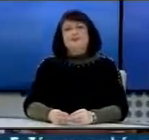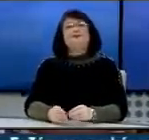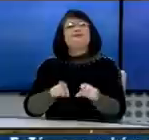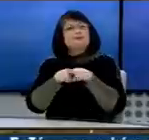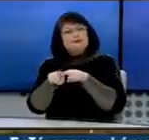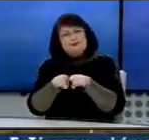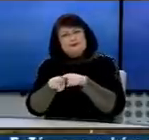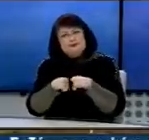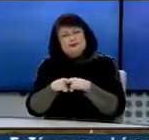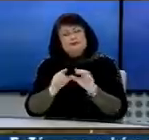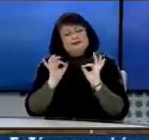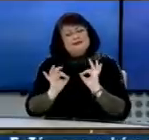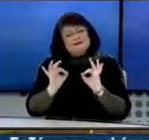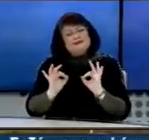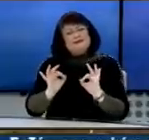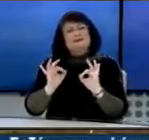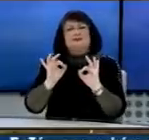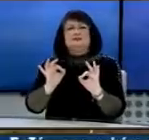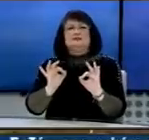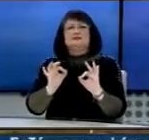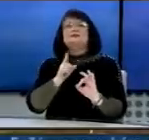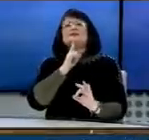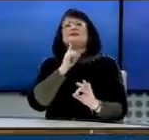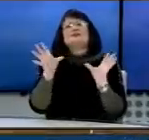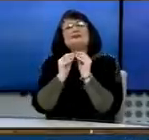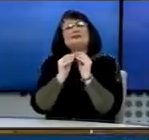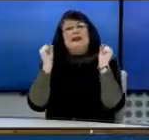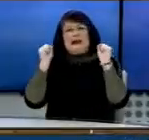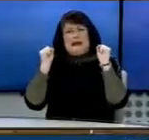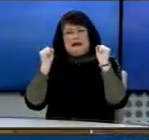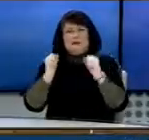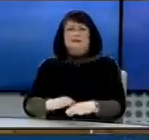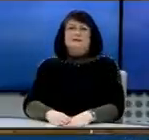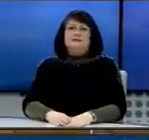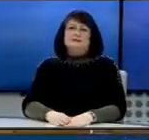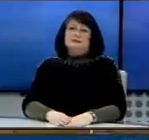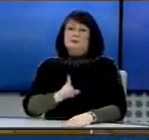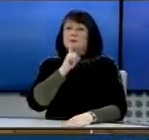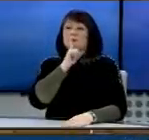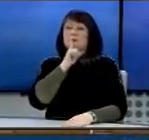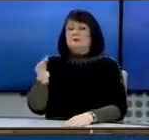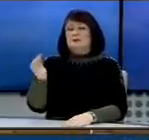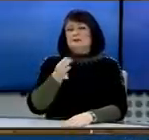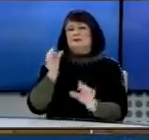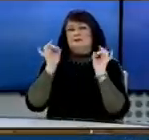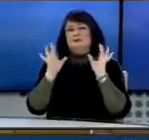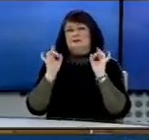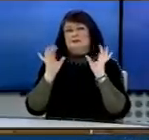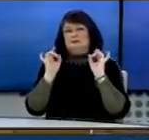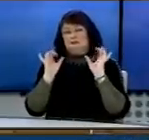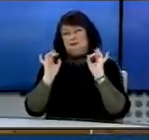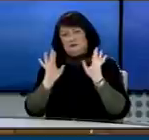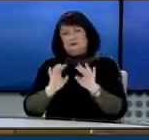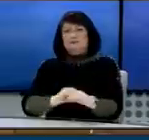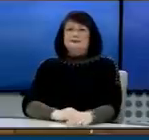συνδυάστηκε μεθοδικά με αυτό της υγείας. Κουβέντα δεν είχατε να